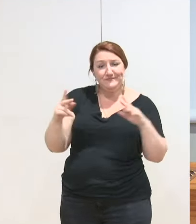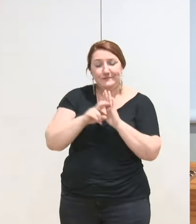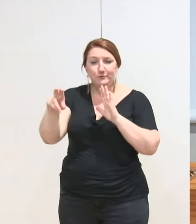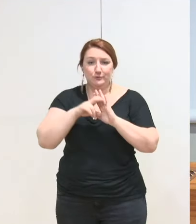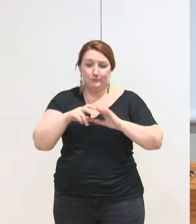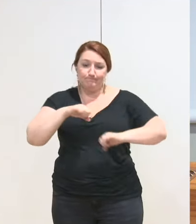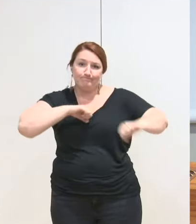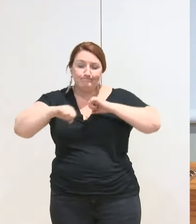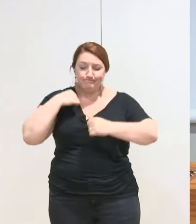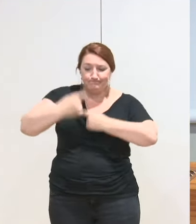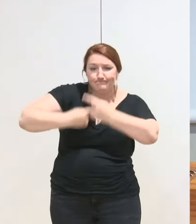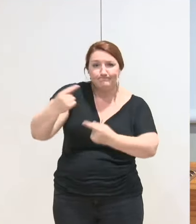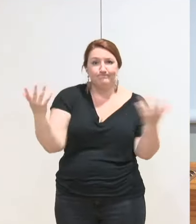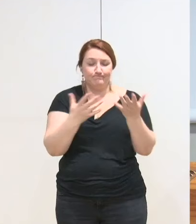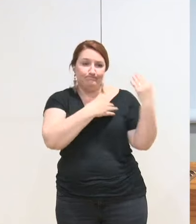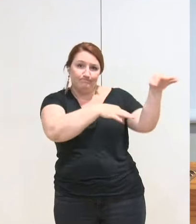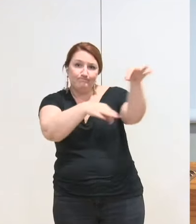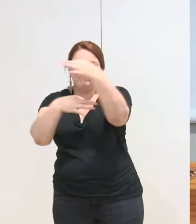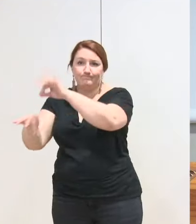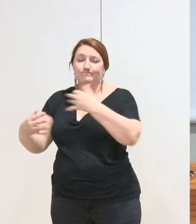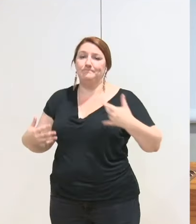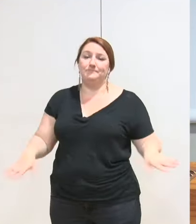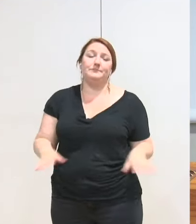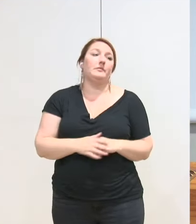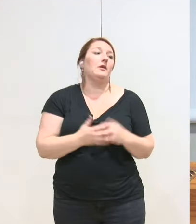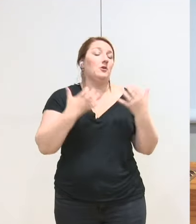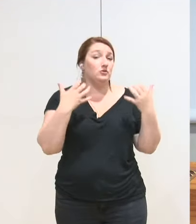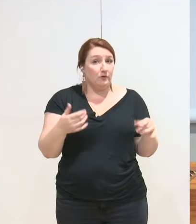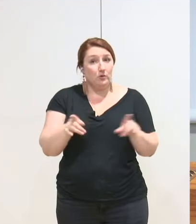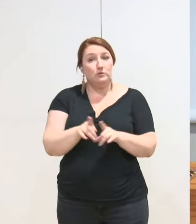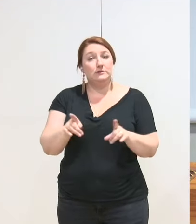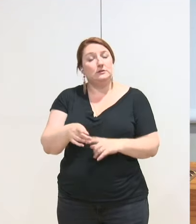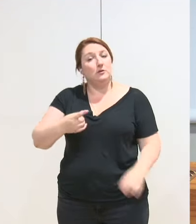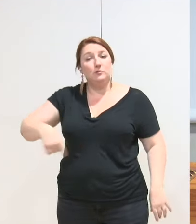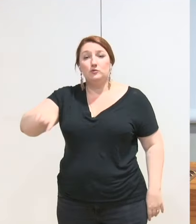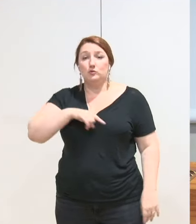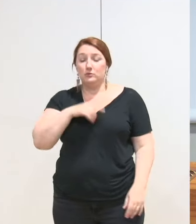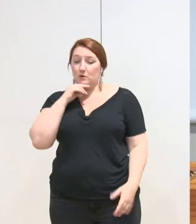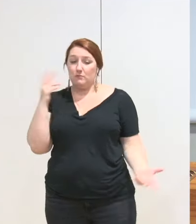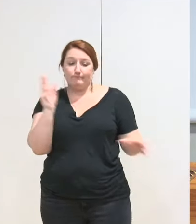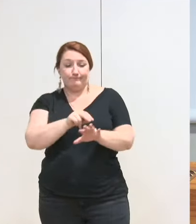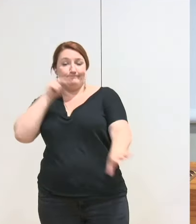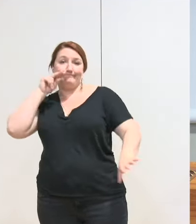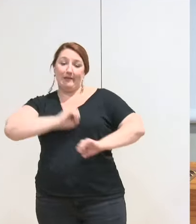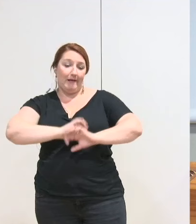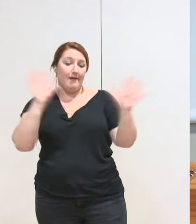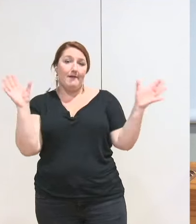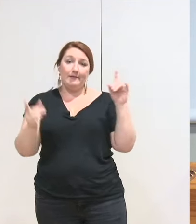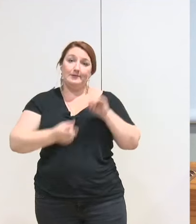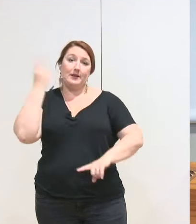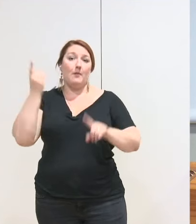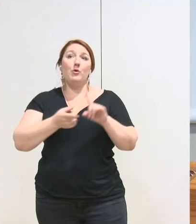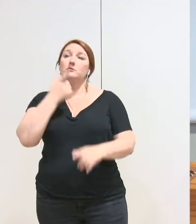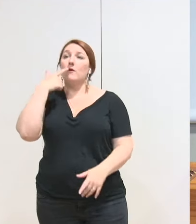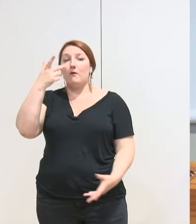sujet je souhaite aussi que nous regardions les choses en face nous sommes devant des enjeux où la lucidité importe